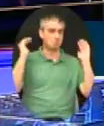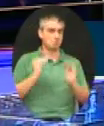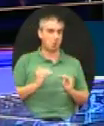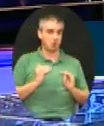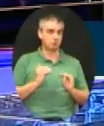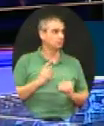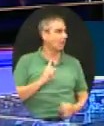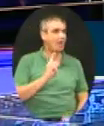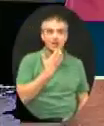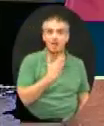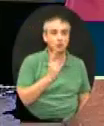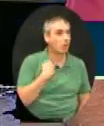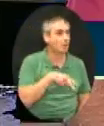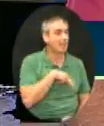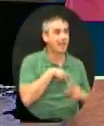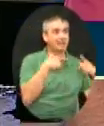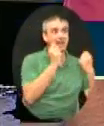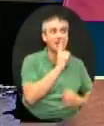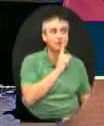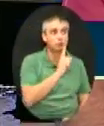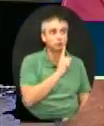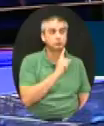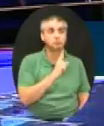אבל לא, אבל לא הרבנות הייתה אחראית לחינוך.